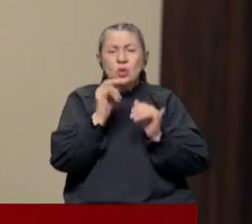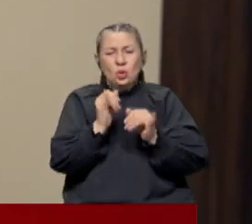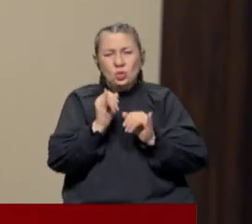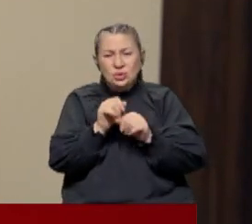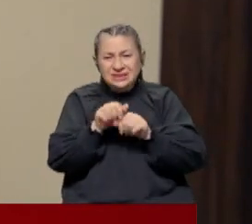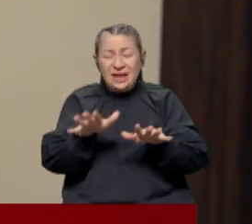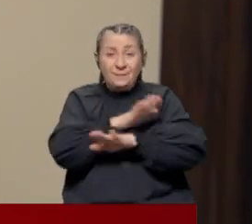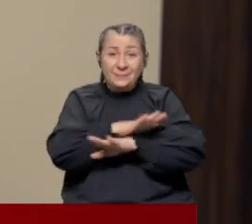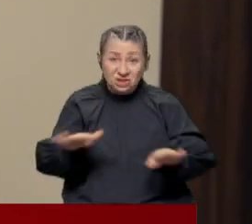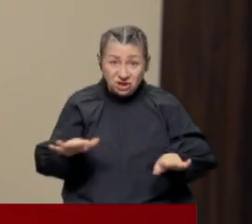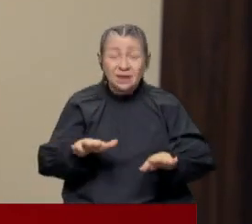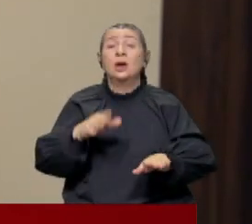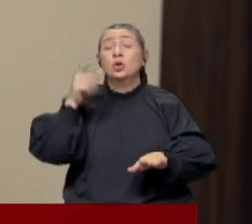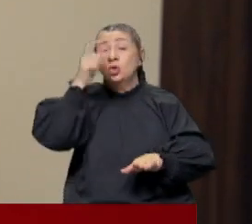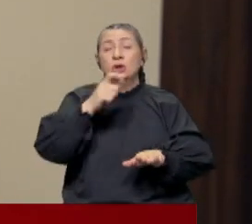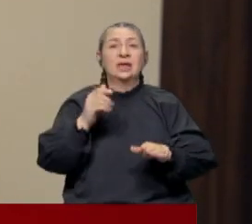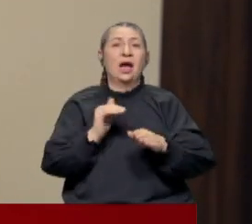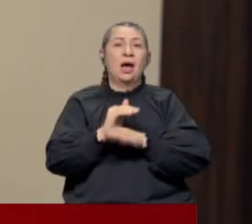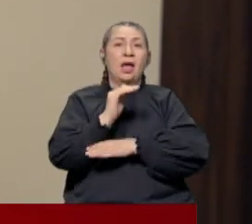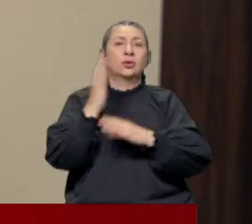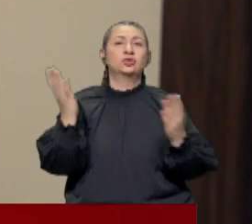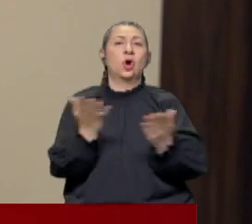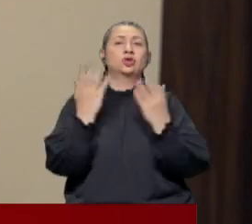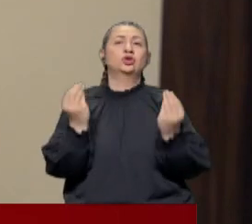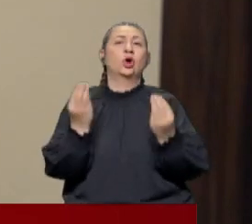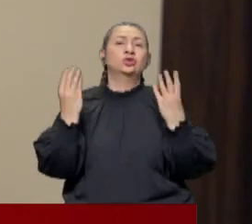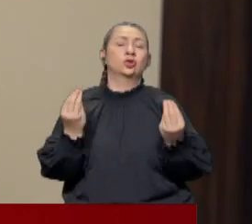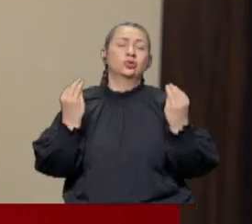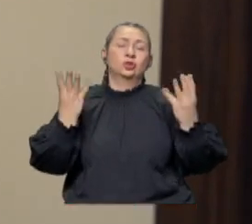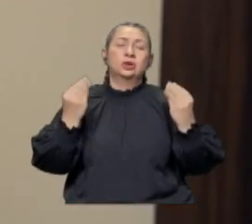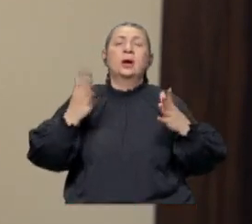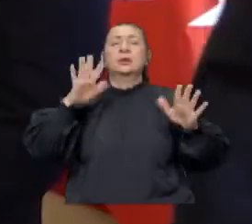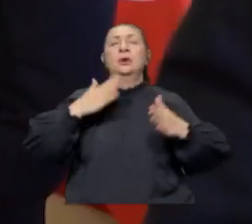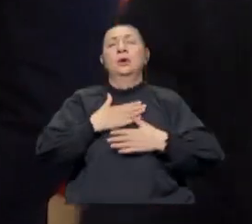bitecek. Ondan sonra Türkiye'de hayat çok çok güzel olacak. Bir rahat nefes alacağız.